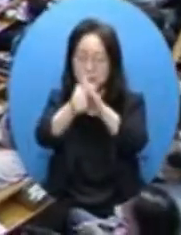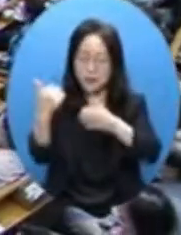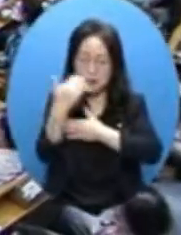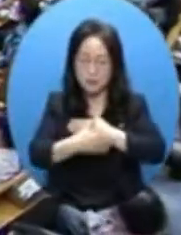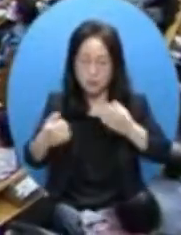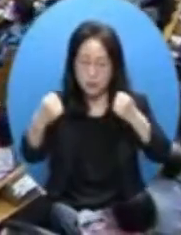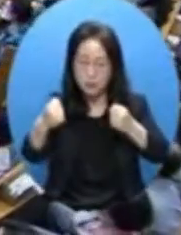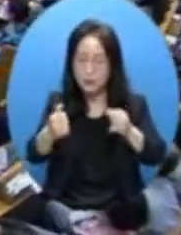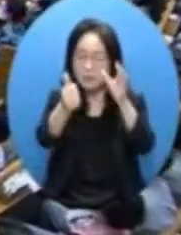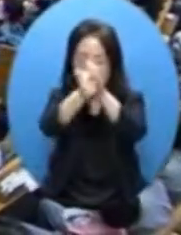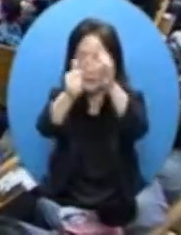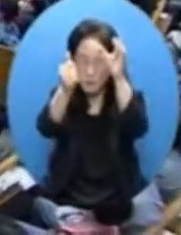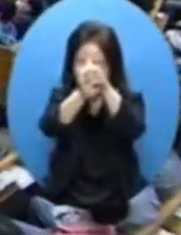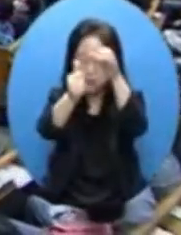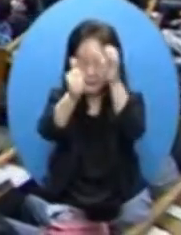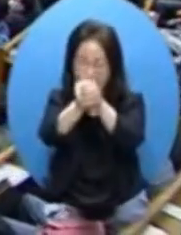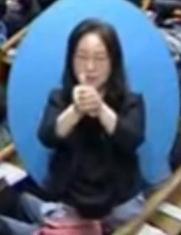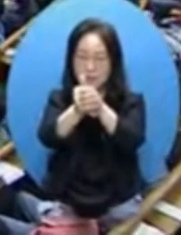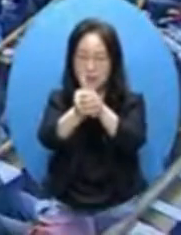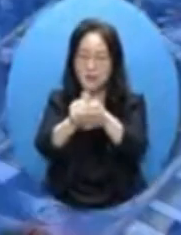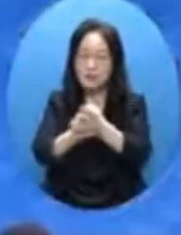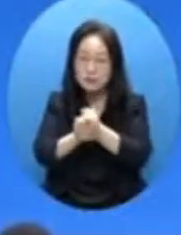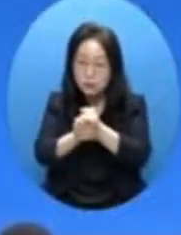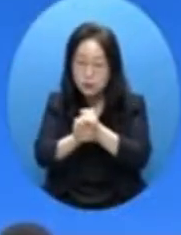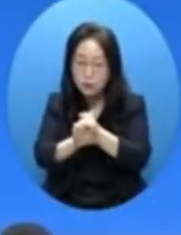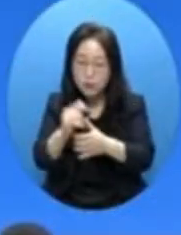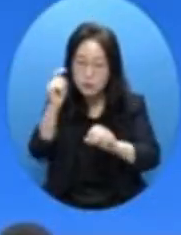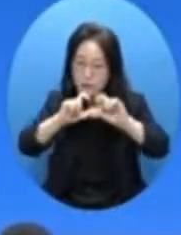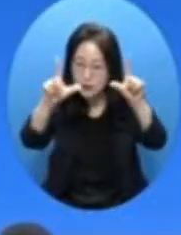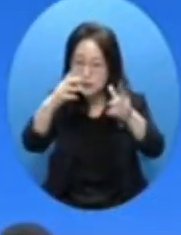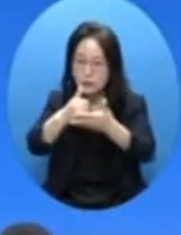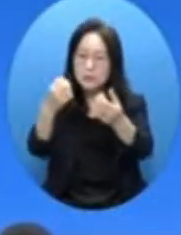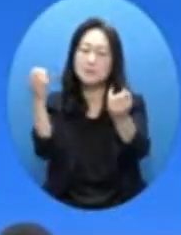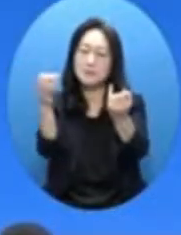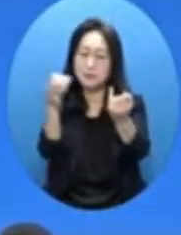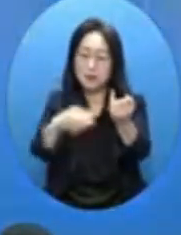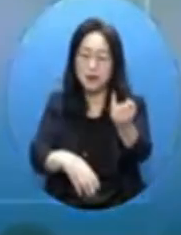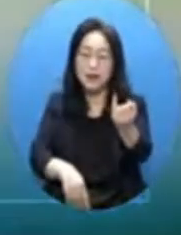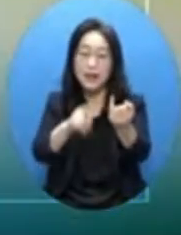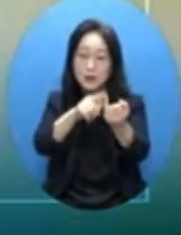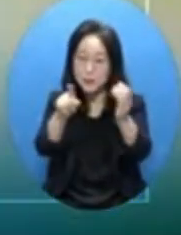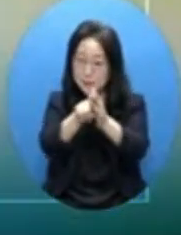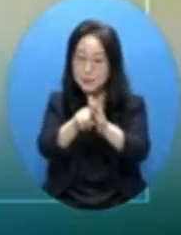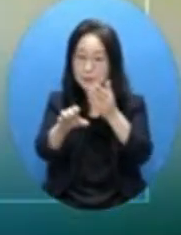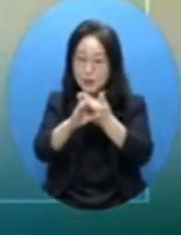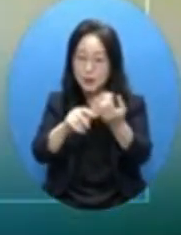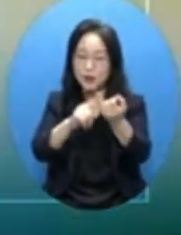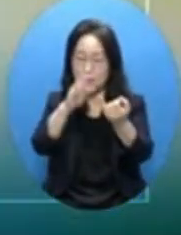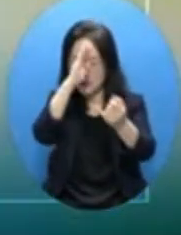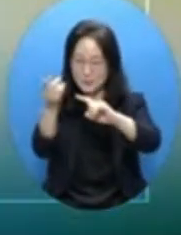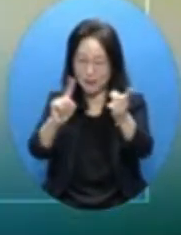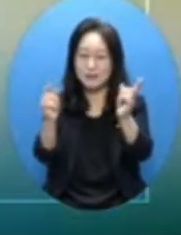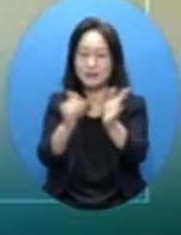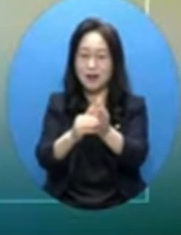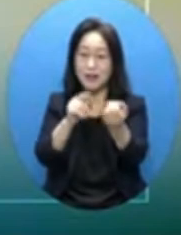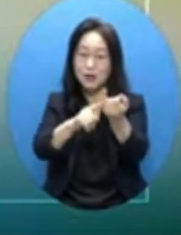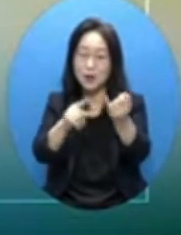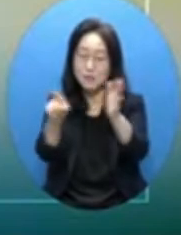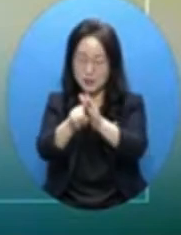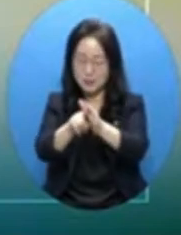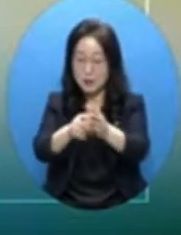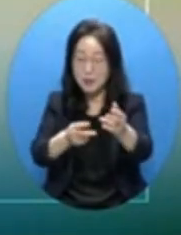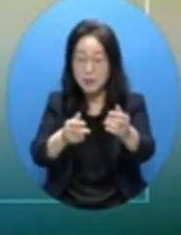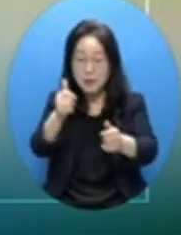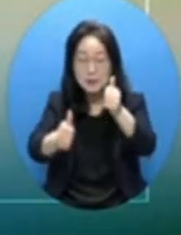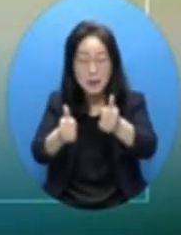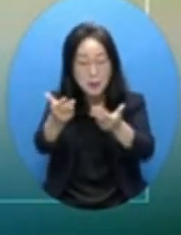맡깁니다. 맡깁니다. 맡깁니다. 기도하는데 어느 날 주님의 음성이 들려옵니다. 내가 믿기만 하면 너는 다 나았다. 내가 너의 믿음을 시험해